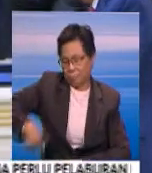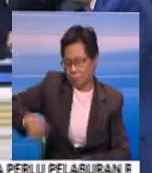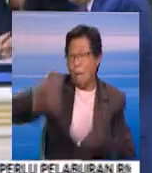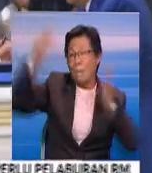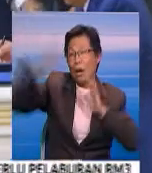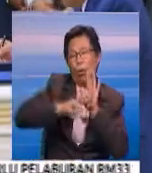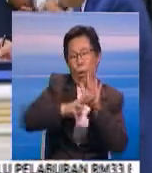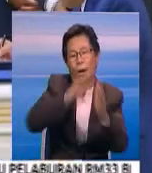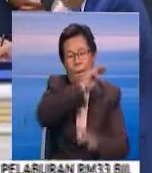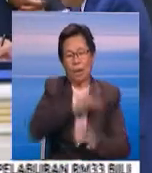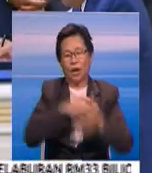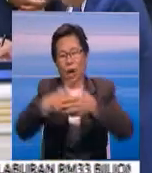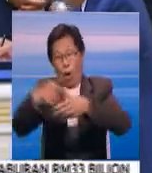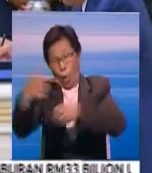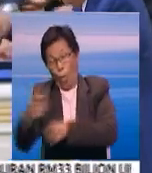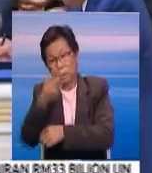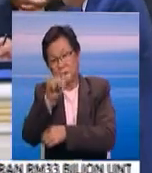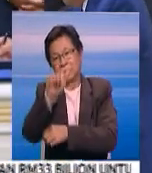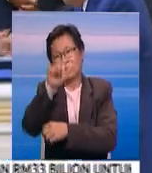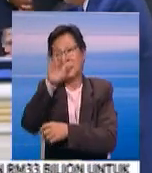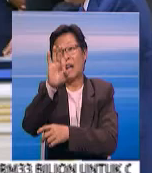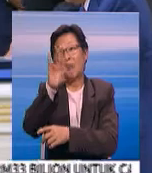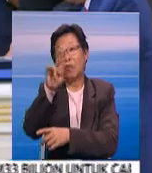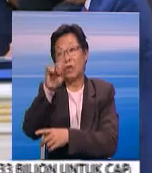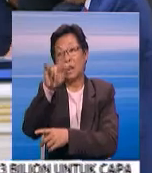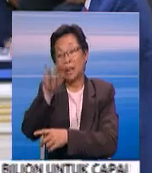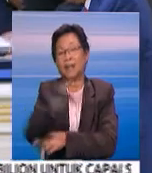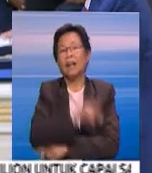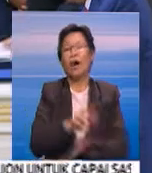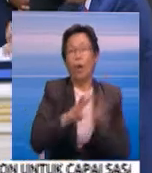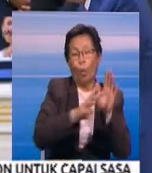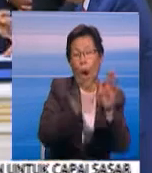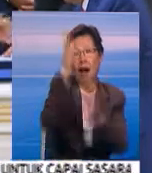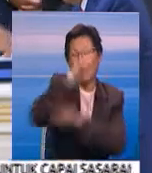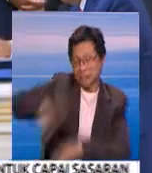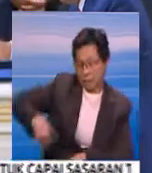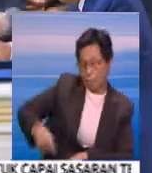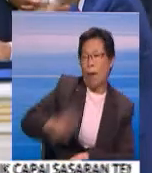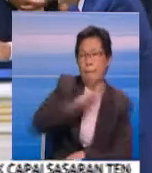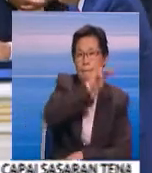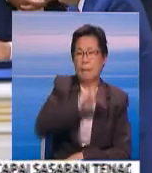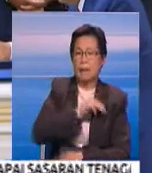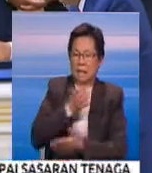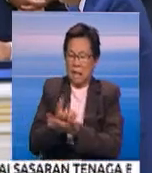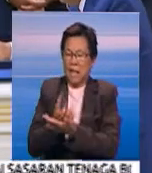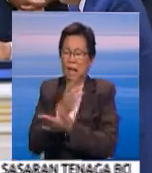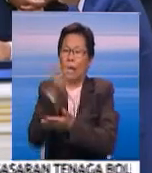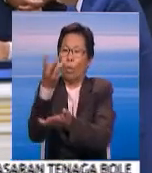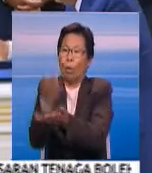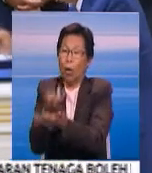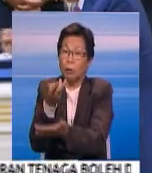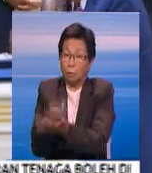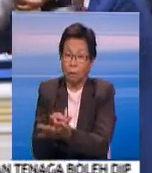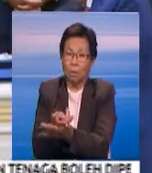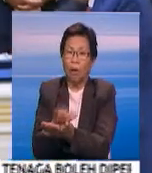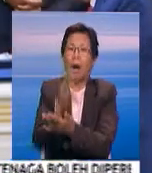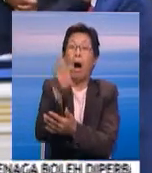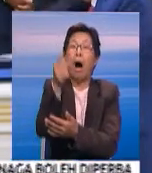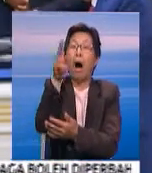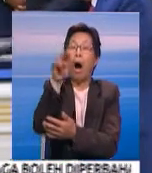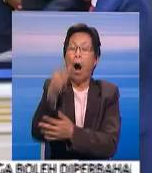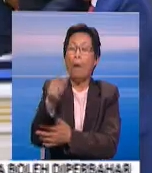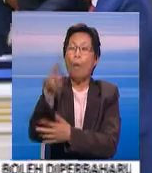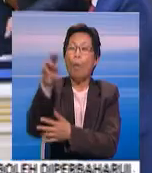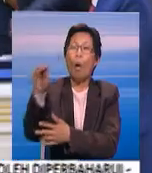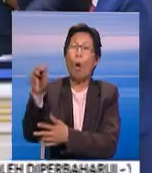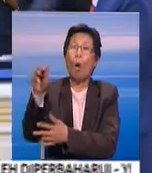Malaysia diwakili Menteri Luar, Datuk Saifuddin Abdullah, manakala mewakili Kerajaan Kemboja ialah Menteri Ekonomi dan Kewangan Aung Phong